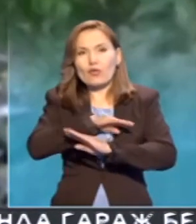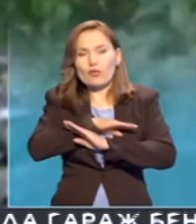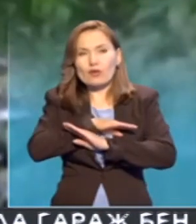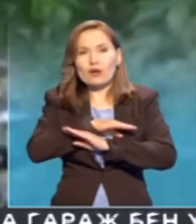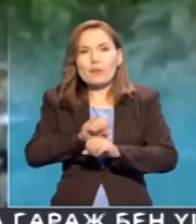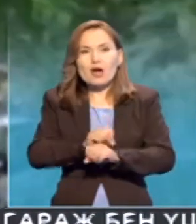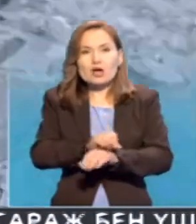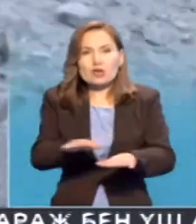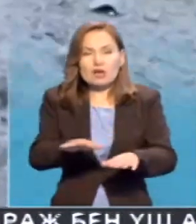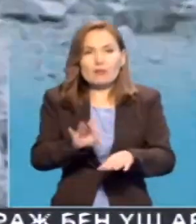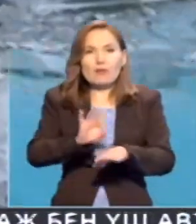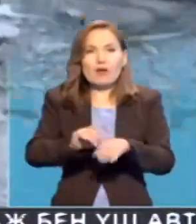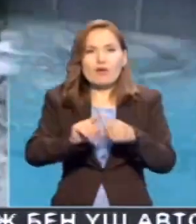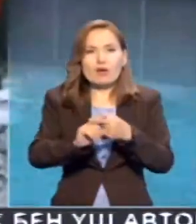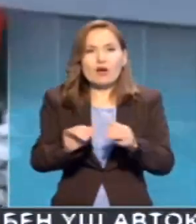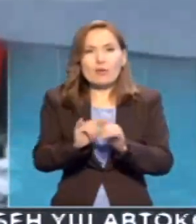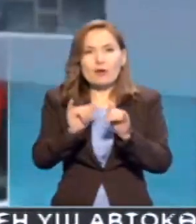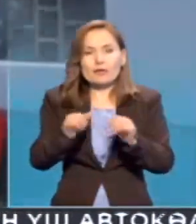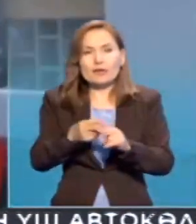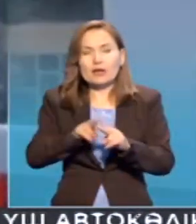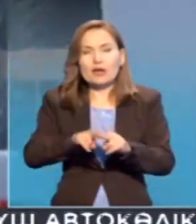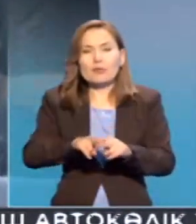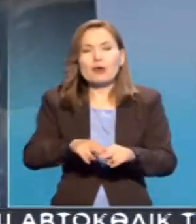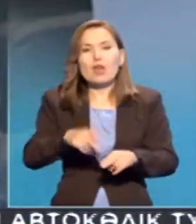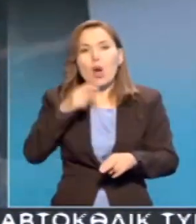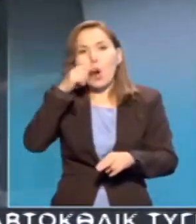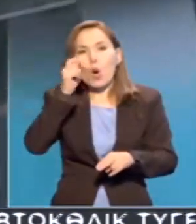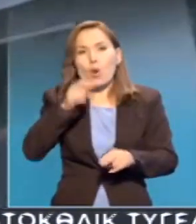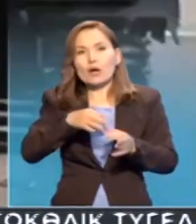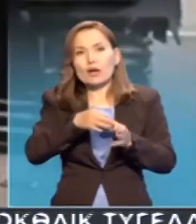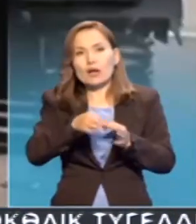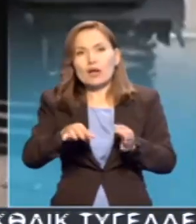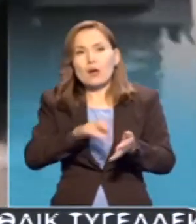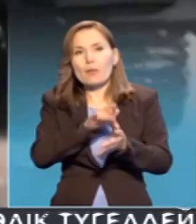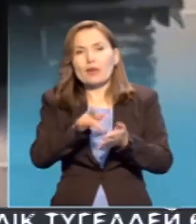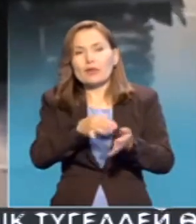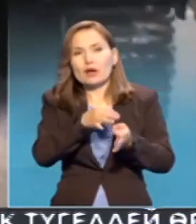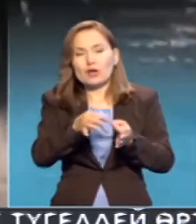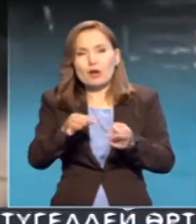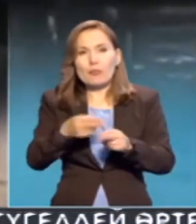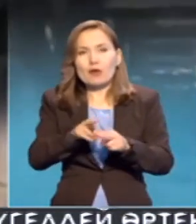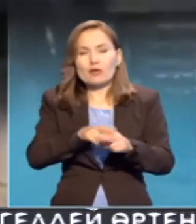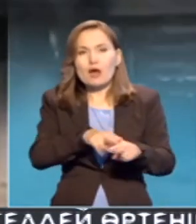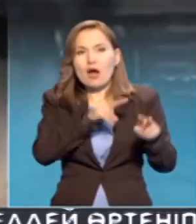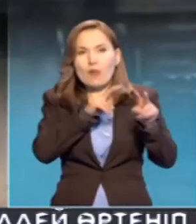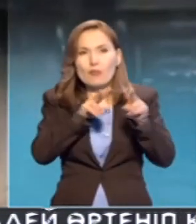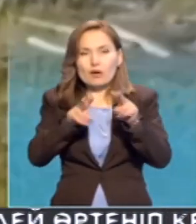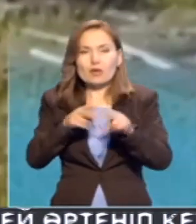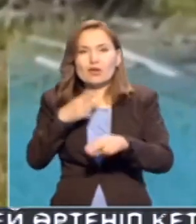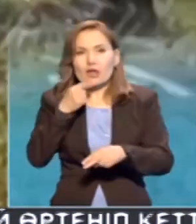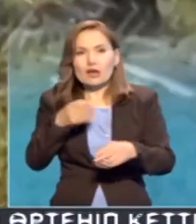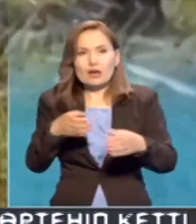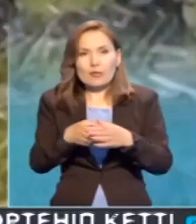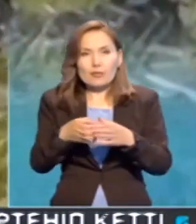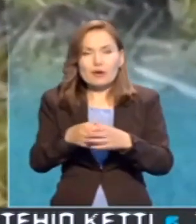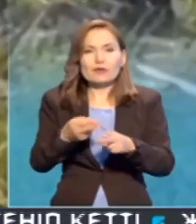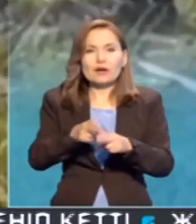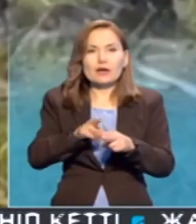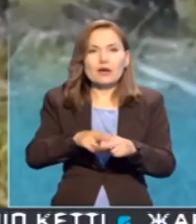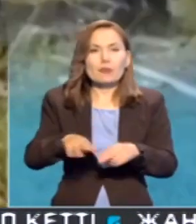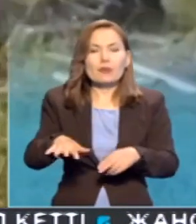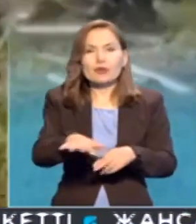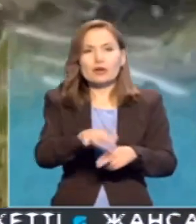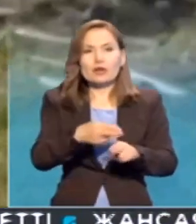тарау қаупі бар. Ал Северодонецкіге іргелес Лисичанск қаласы Украина күштерінің бақылауында. Ресей әскері